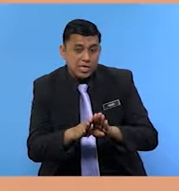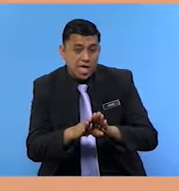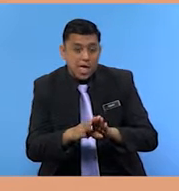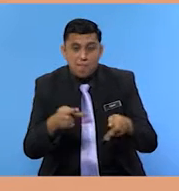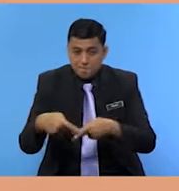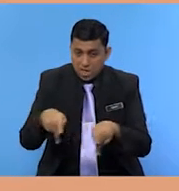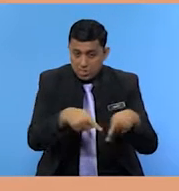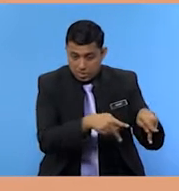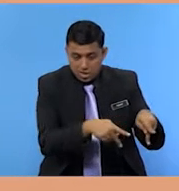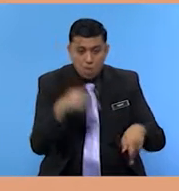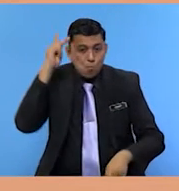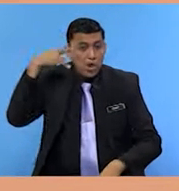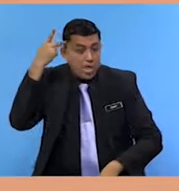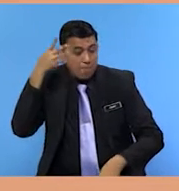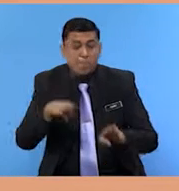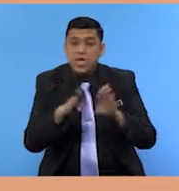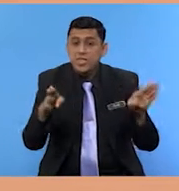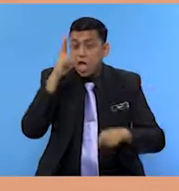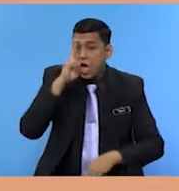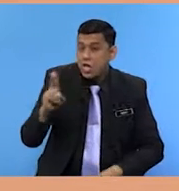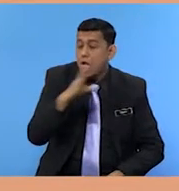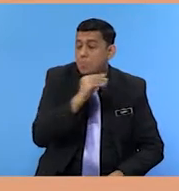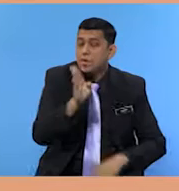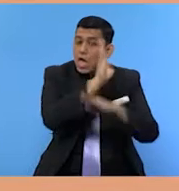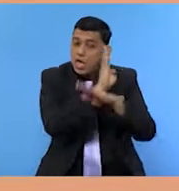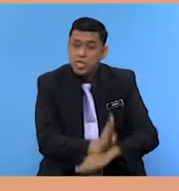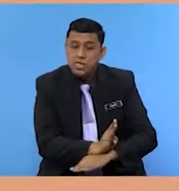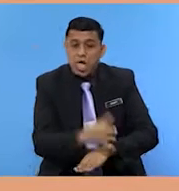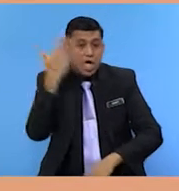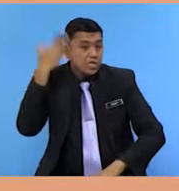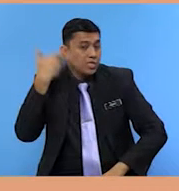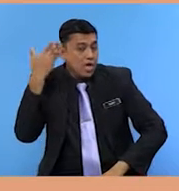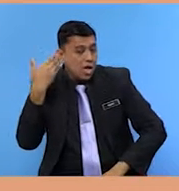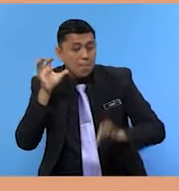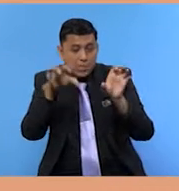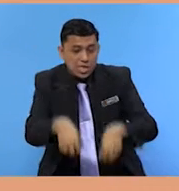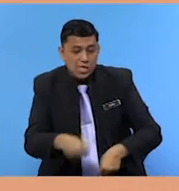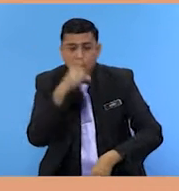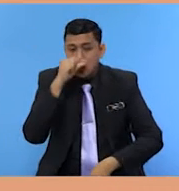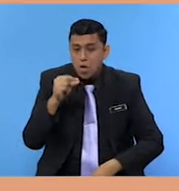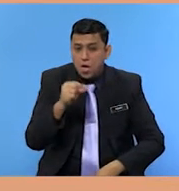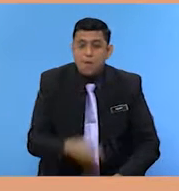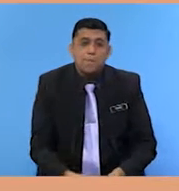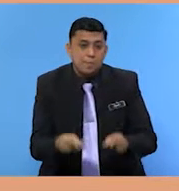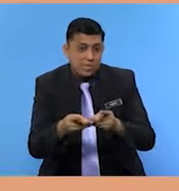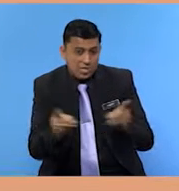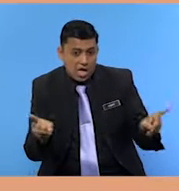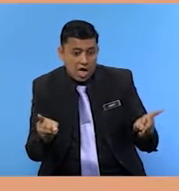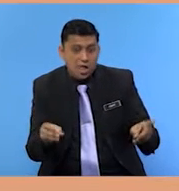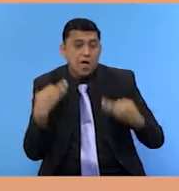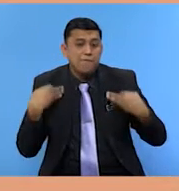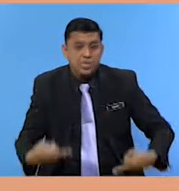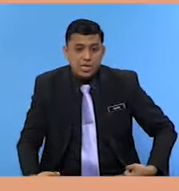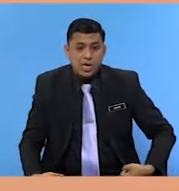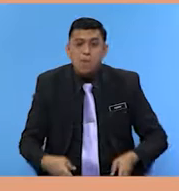politik, perbezaan agama dan kebudayaan, sejarah penjajahan British, pemisahan fizikal, perbezaan